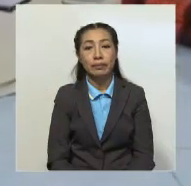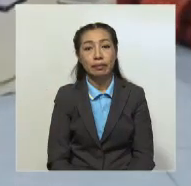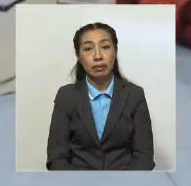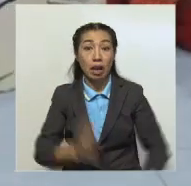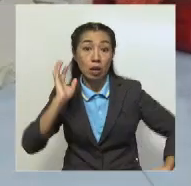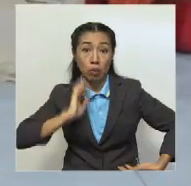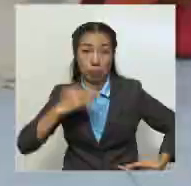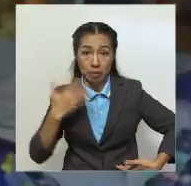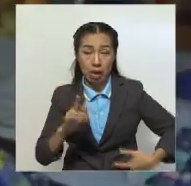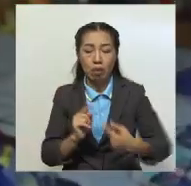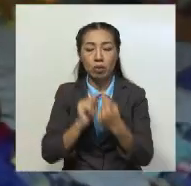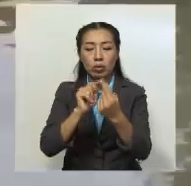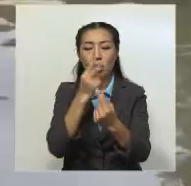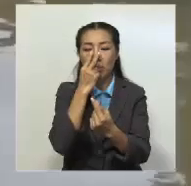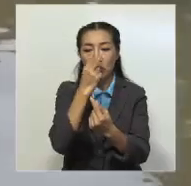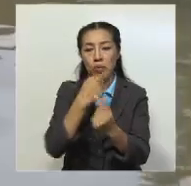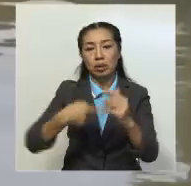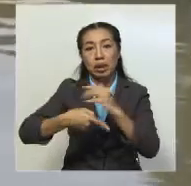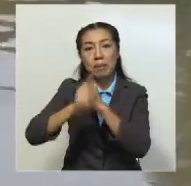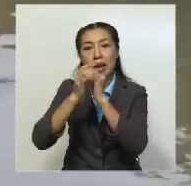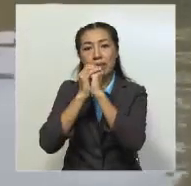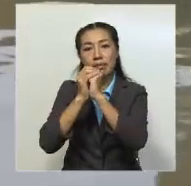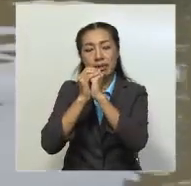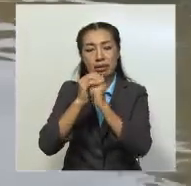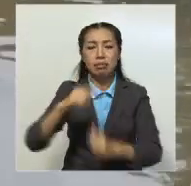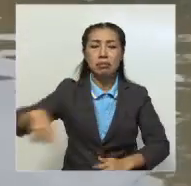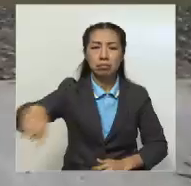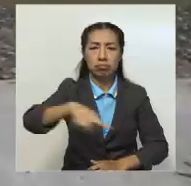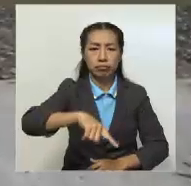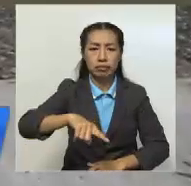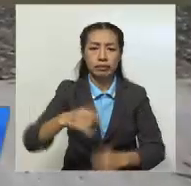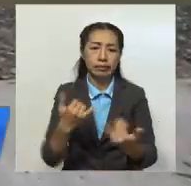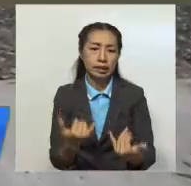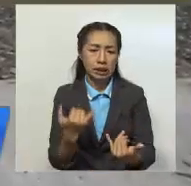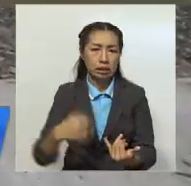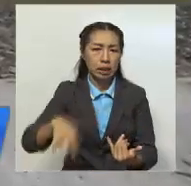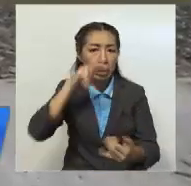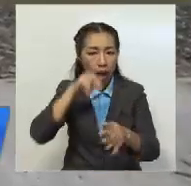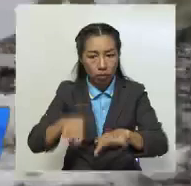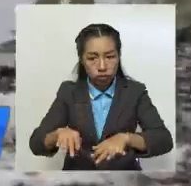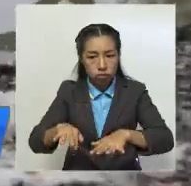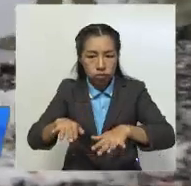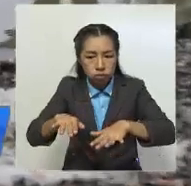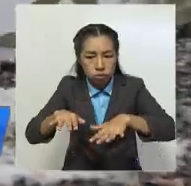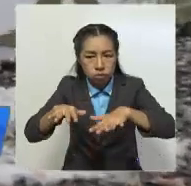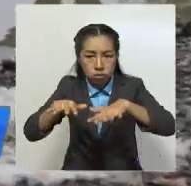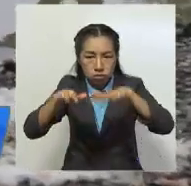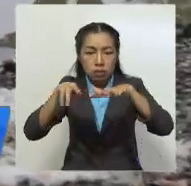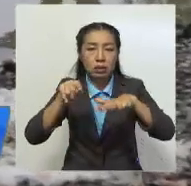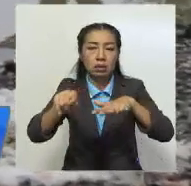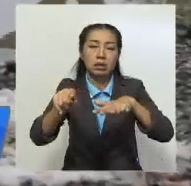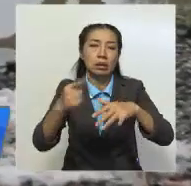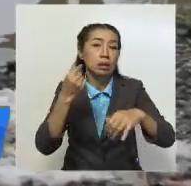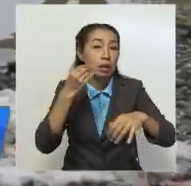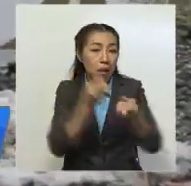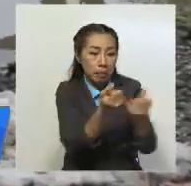ากจังหวัดลพบุรีนะครับไปต่อกันที่จังหวัดปราจีนบุรีนะครับสถานการณ์น้ำที่ปราจีนบุรีเนี่ยตอนนี้ระดับน้ำเพิ่มขึ้นอย่างต่อเนื่องส่งผล